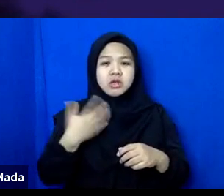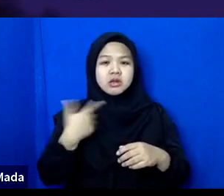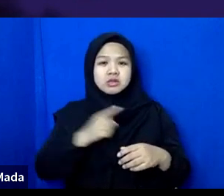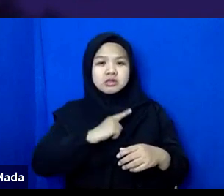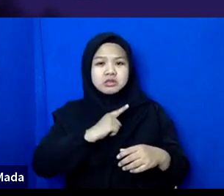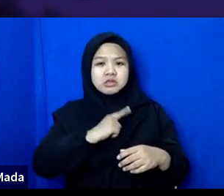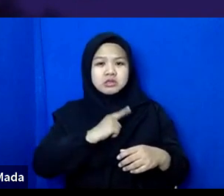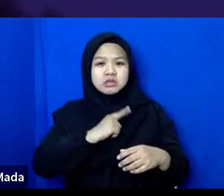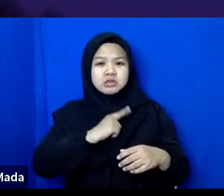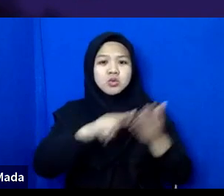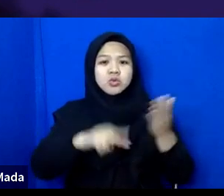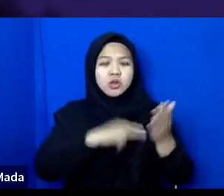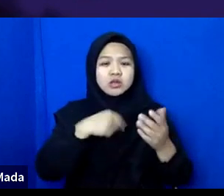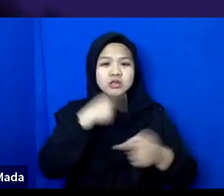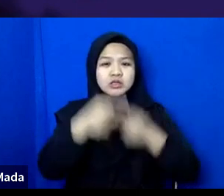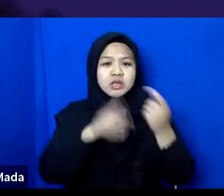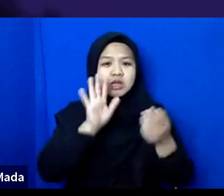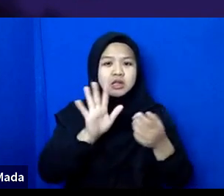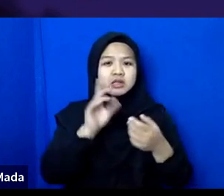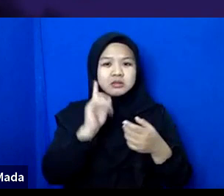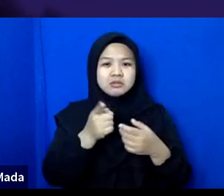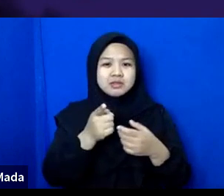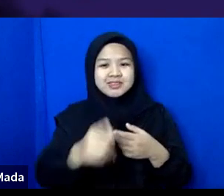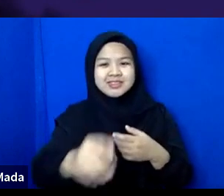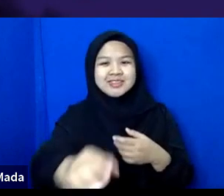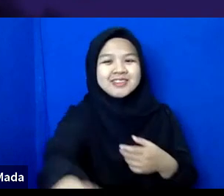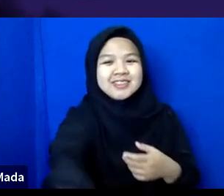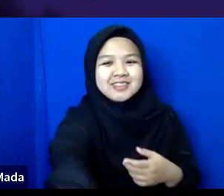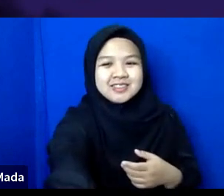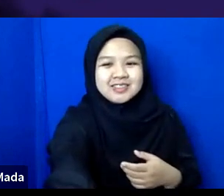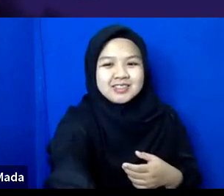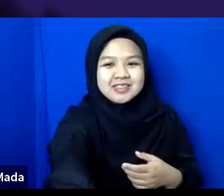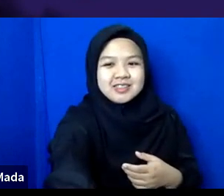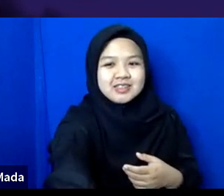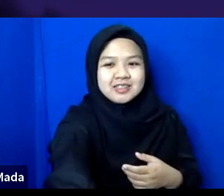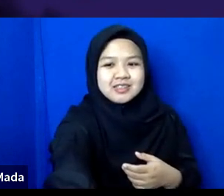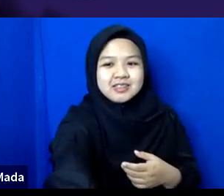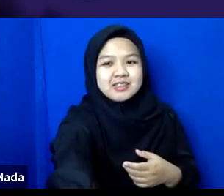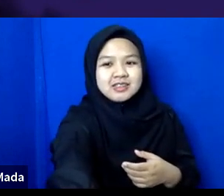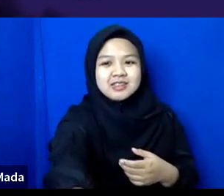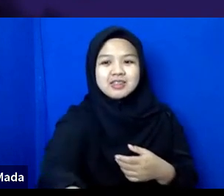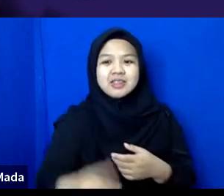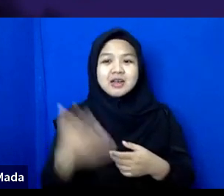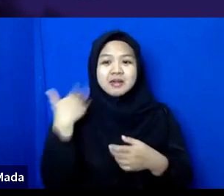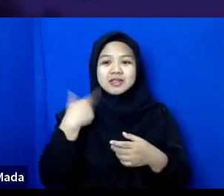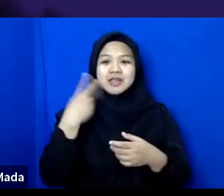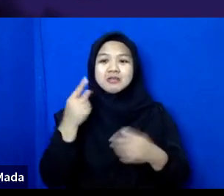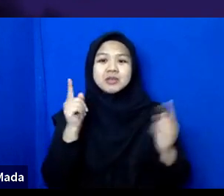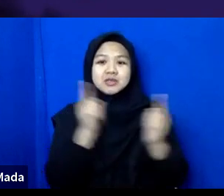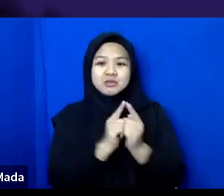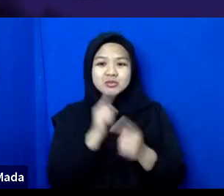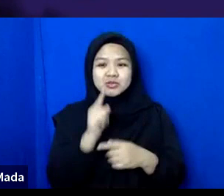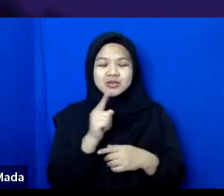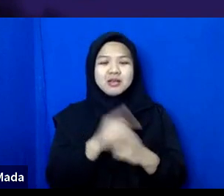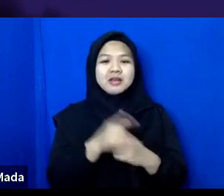naskah dia kuliah dan saya ceritain nanti pasti pada ini juga nih saya baru ketemu sama dia kemarin menjelang Thanksgiving ya atau akhir November